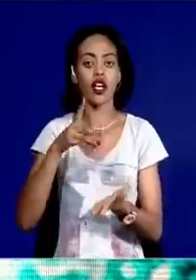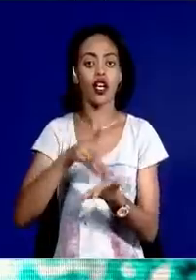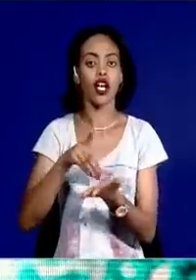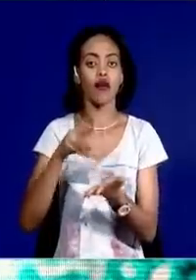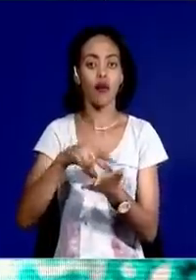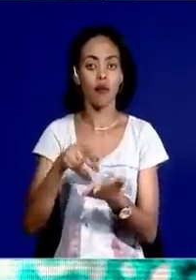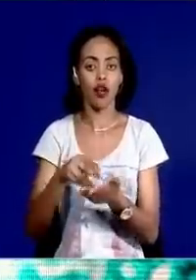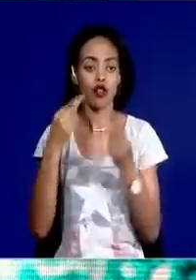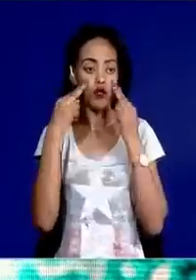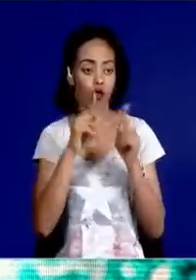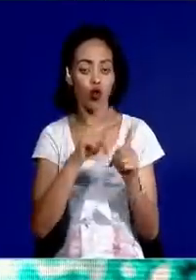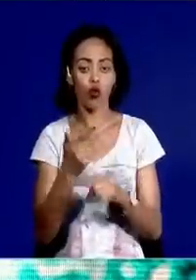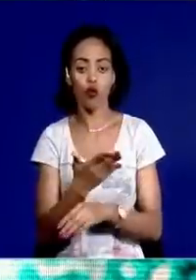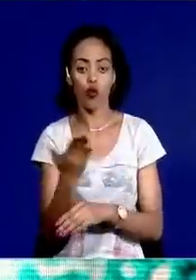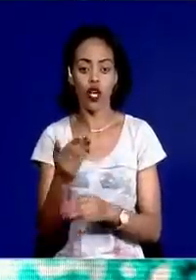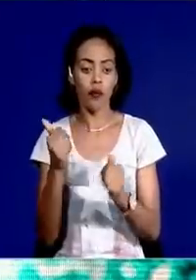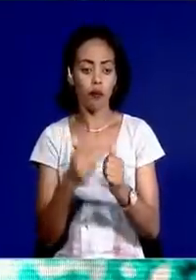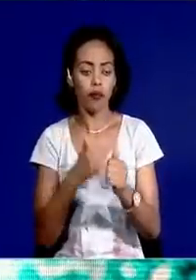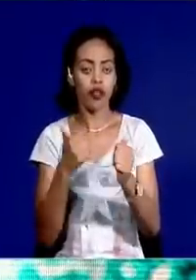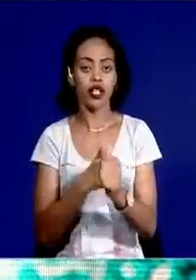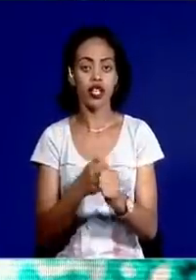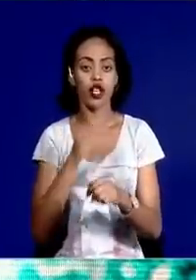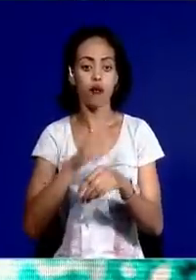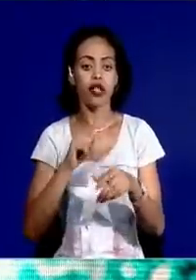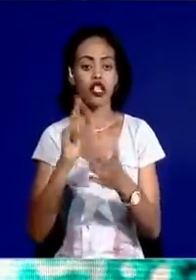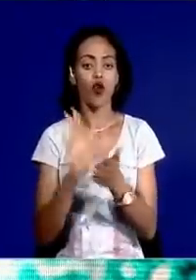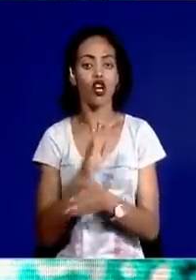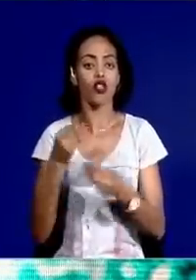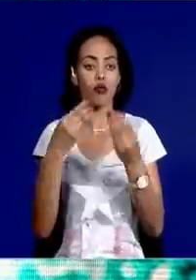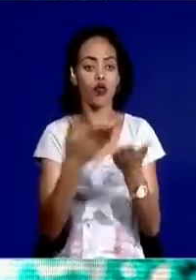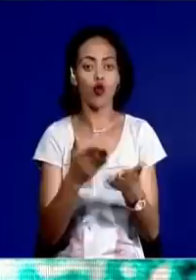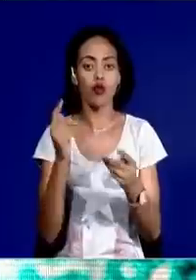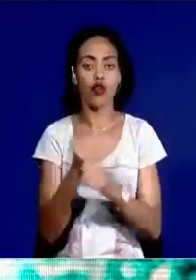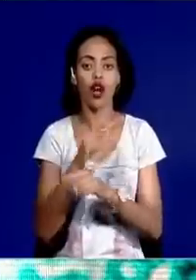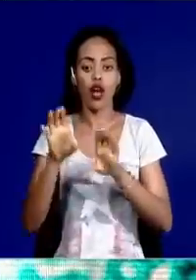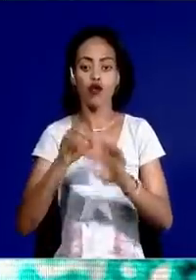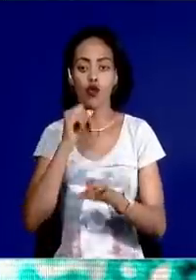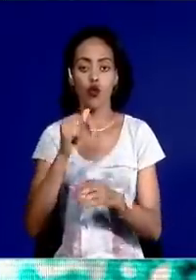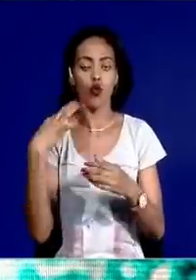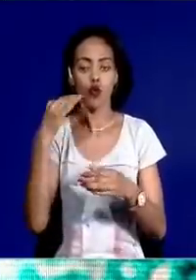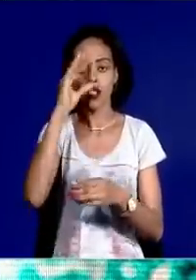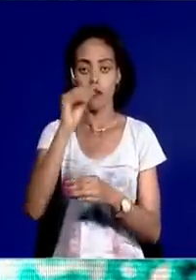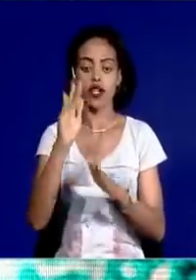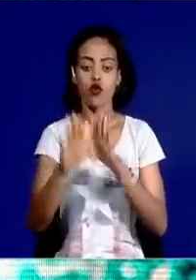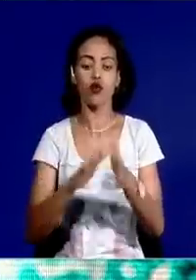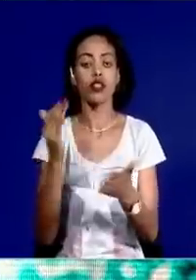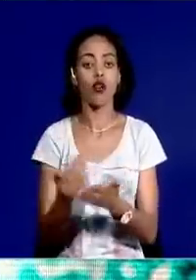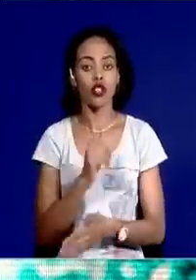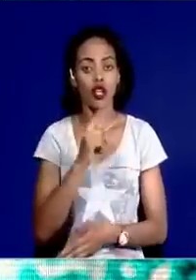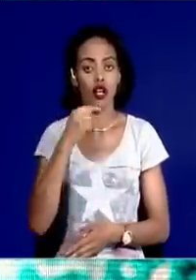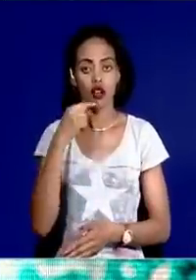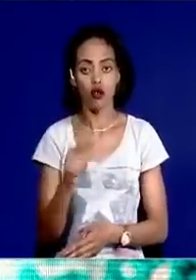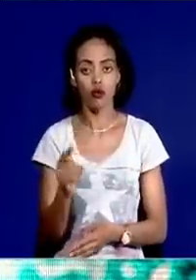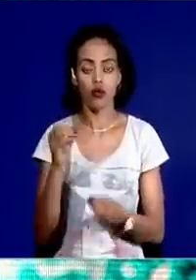بوغنو إتو قداي بقربة إنات خاتتلان متنقة تورق أتبتسحوهم تقبراوي أبزي قبرو والكسبات سقوم تي إنا وسدنا إنا يبلو توسخ